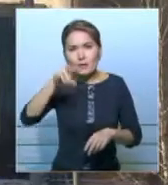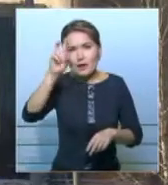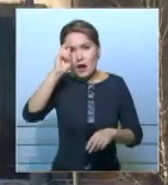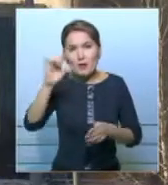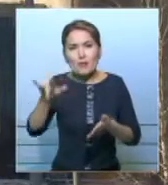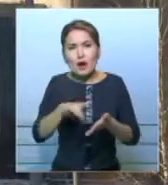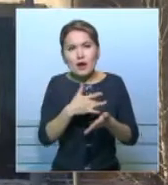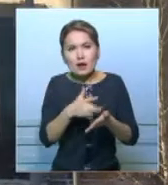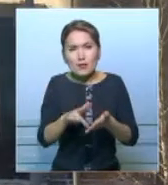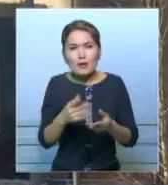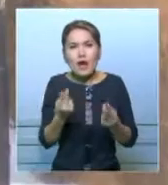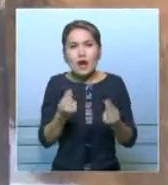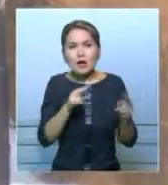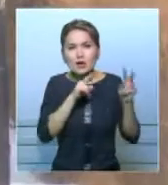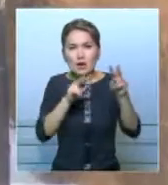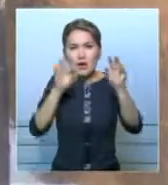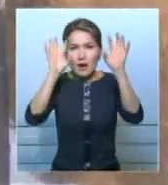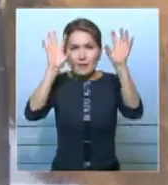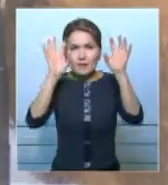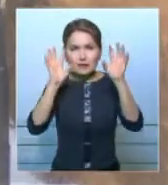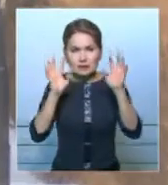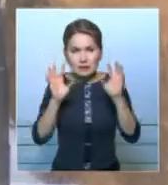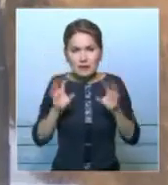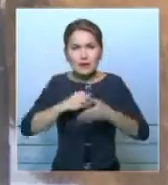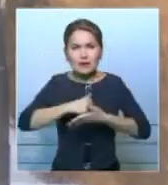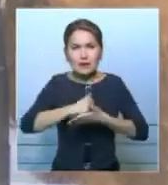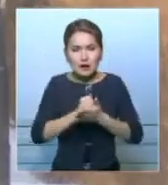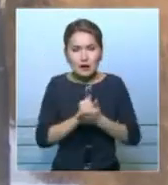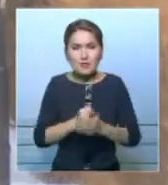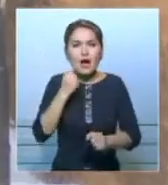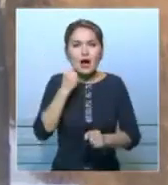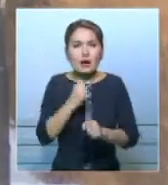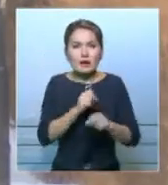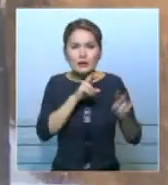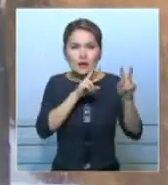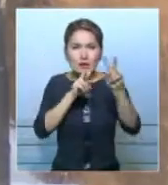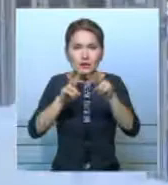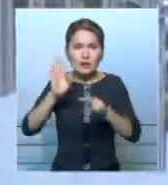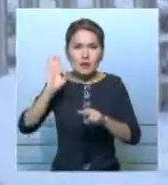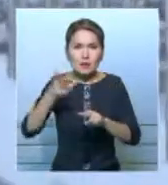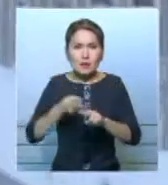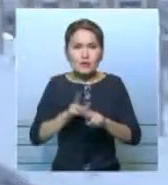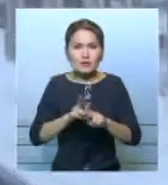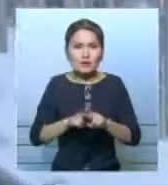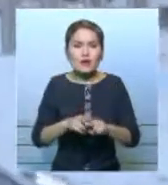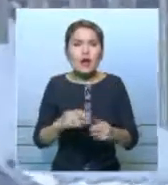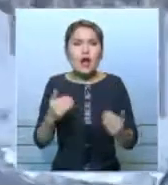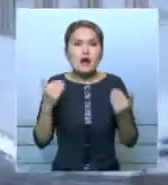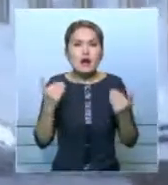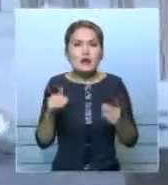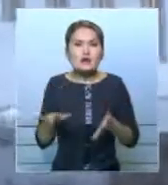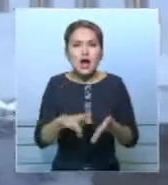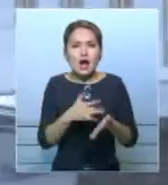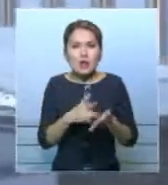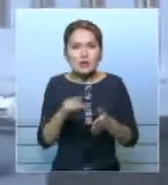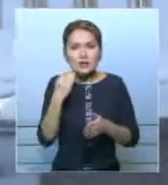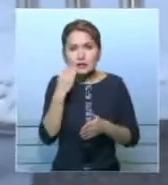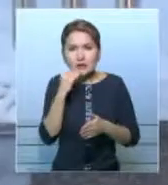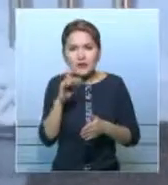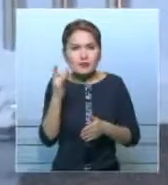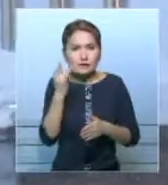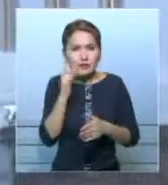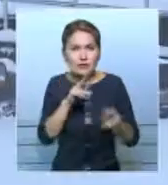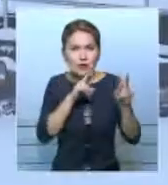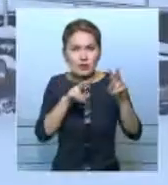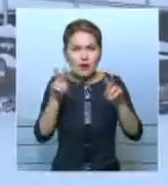аудит және қаржылық бақылау туралы заңға сай олардың жұмысы енді қатаң қадағаланады. Яғни атқарған істерінің сапасы үнемі